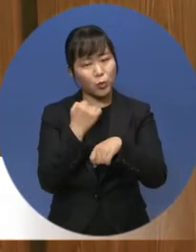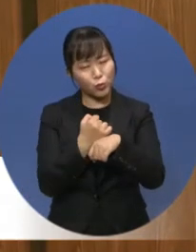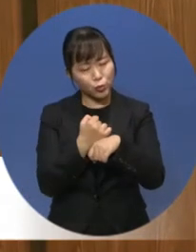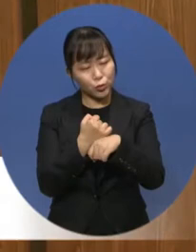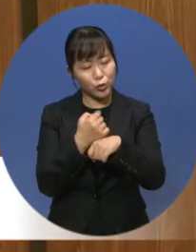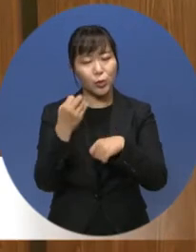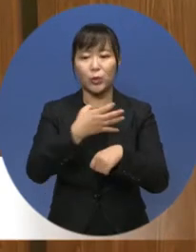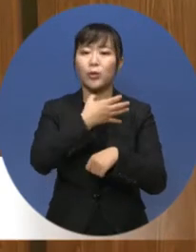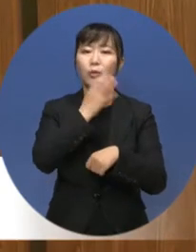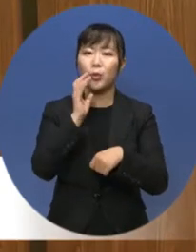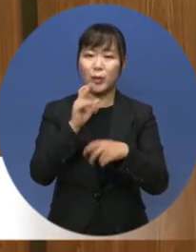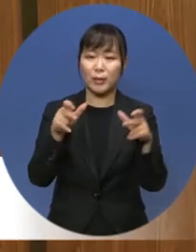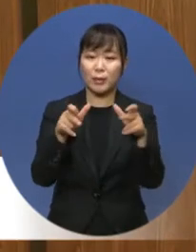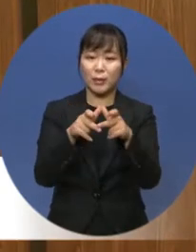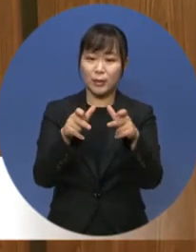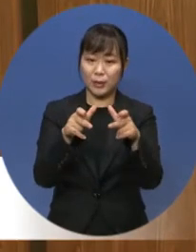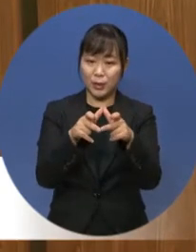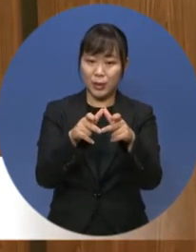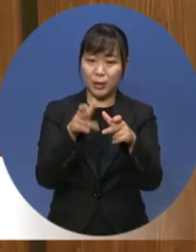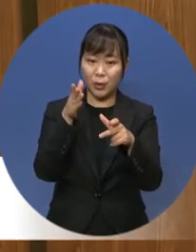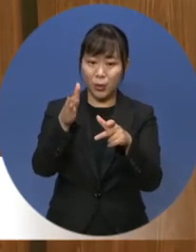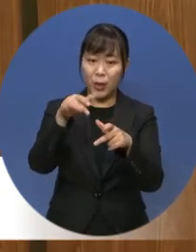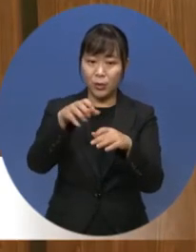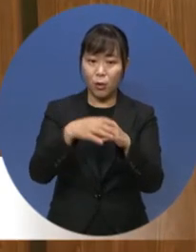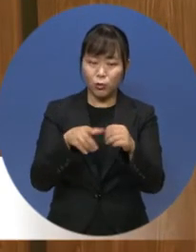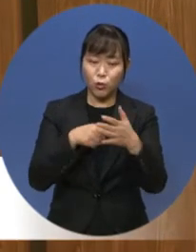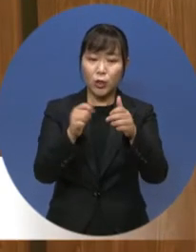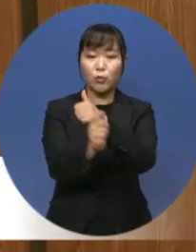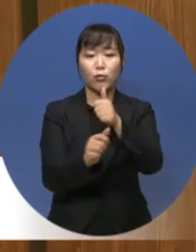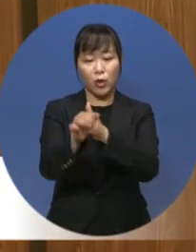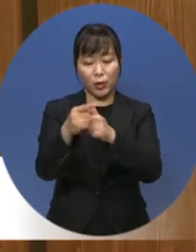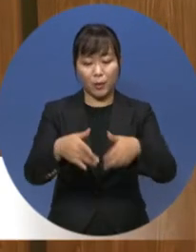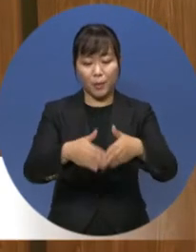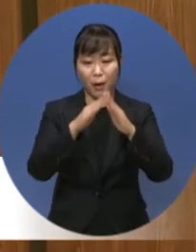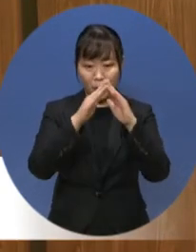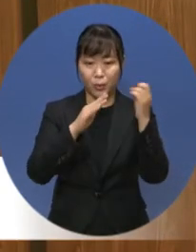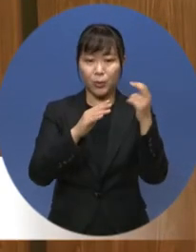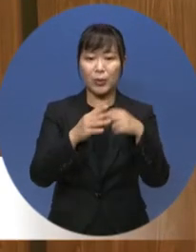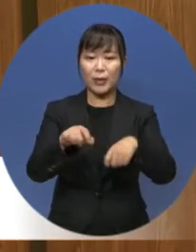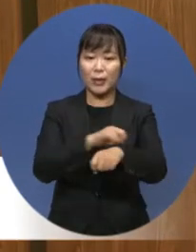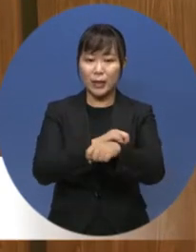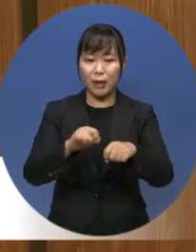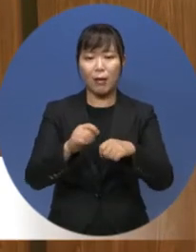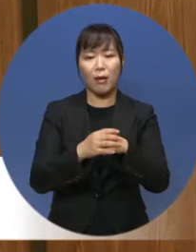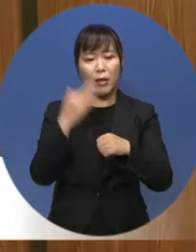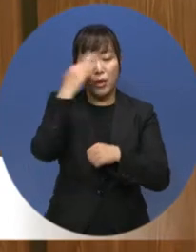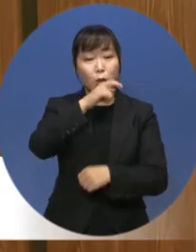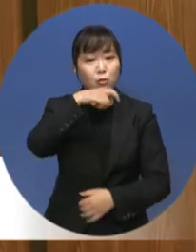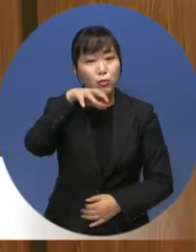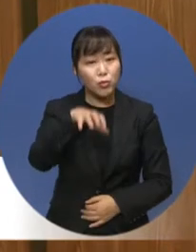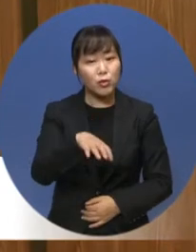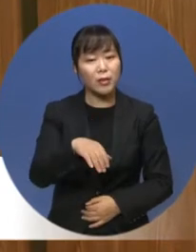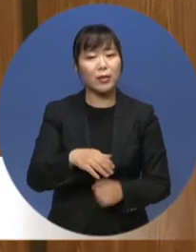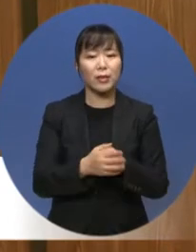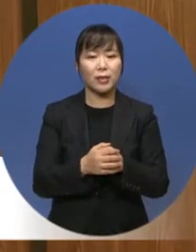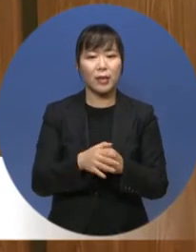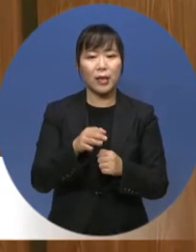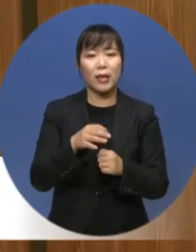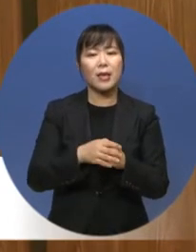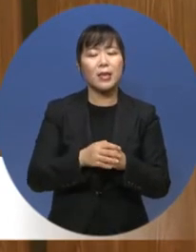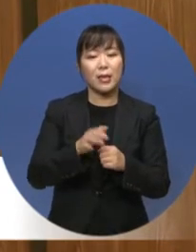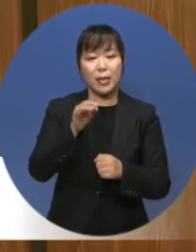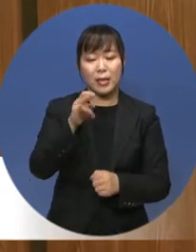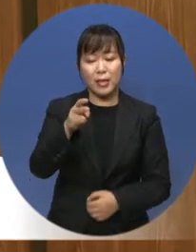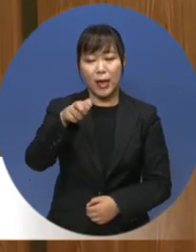연구회, 뭐 또 노장과에서 추진위원회가 또 만들어지고, 특히 또 여수는 예철길이